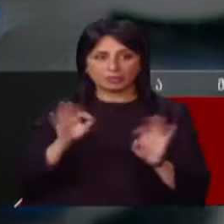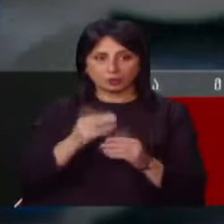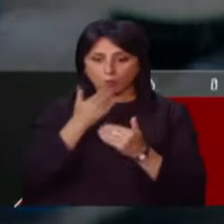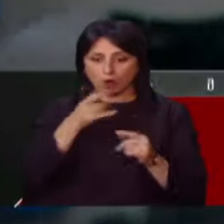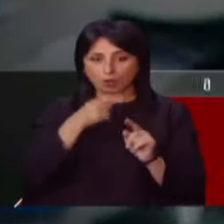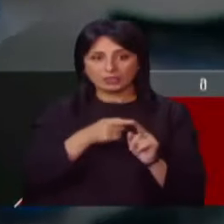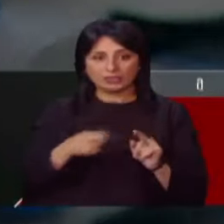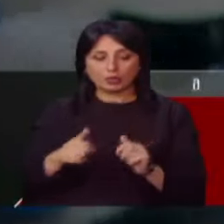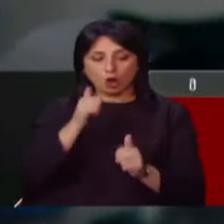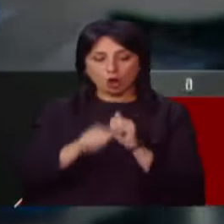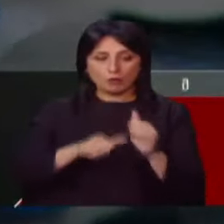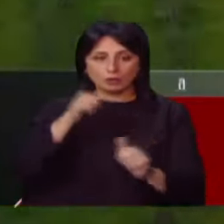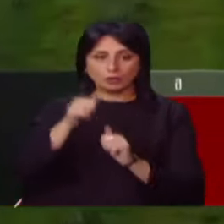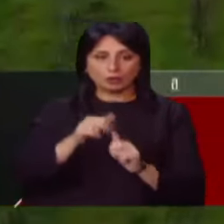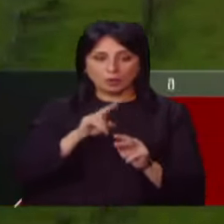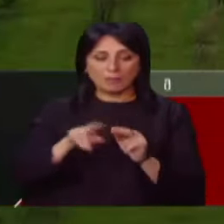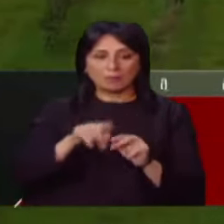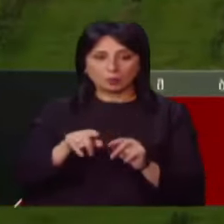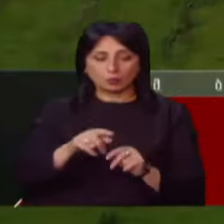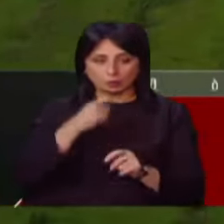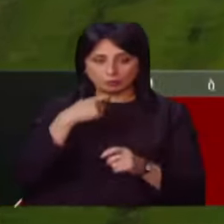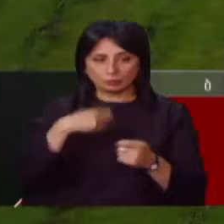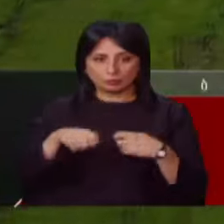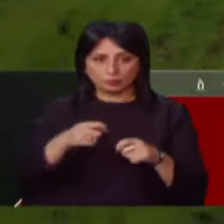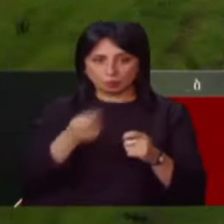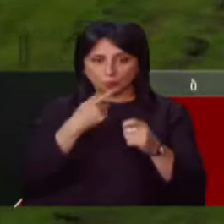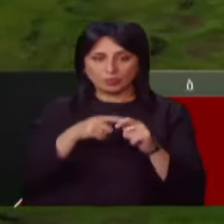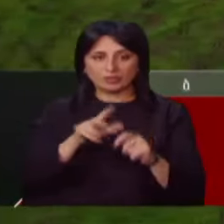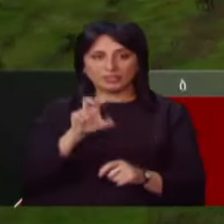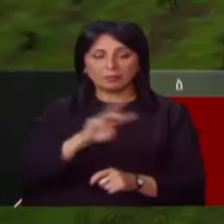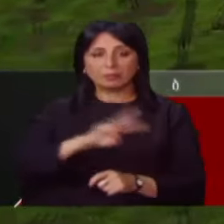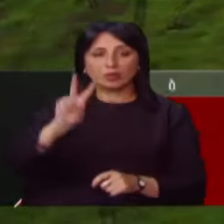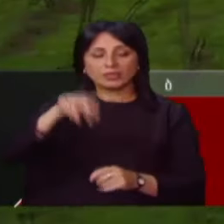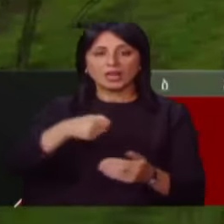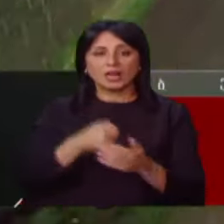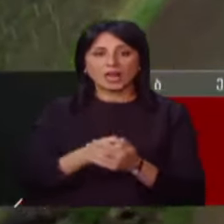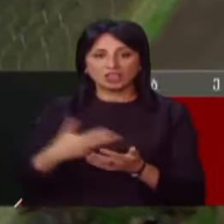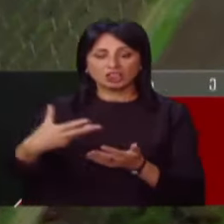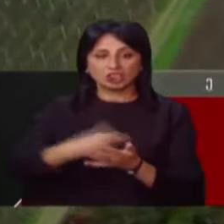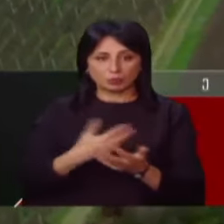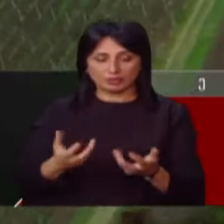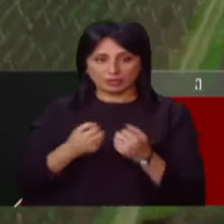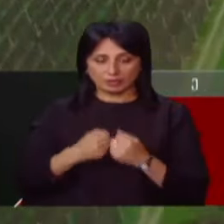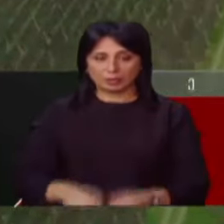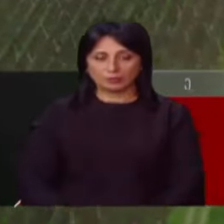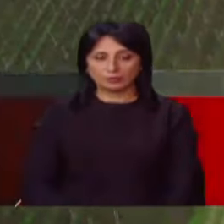ბოლო წლებში ყოველწლიურად მევენახეები ყურძნის რეალიზაციიდან 300 მილიონ ლარამდე შემოსავალს იღებენ.